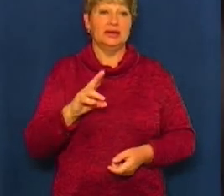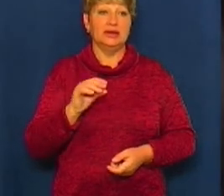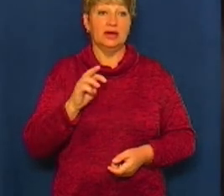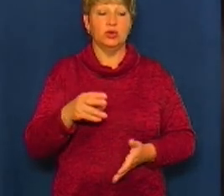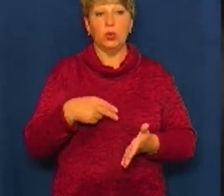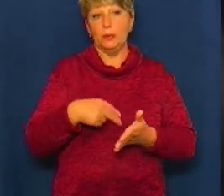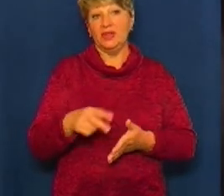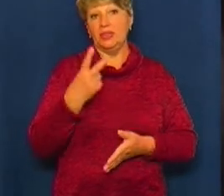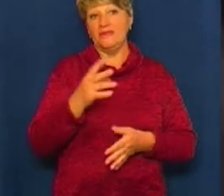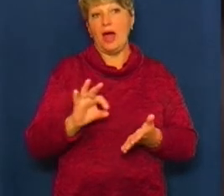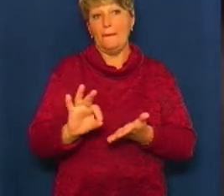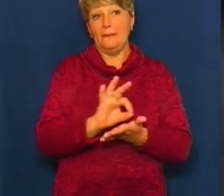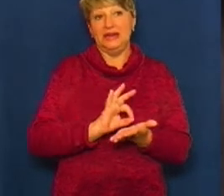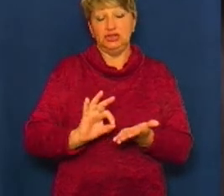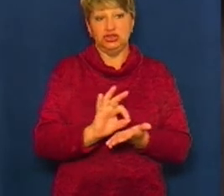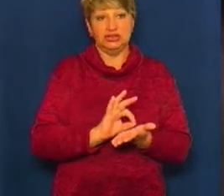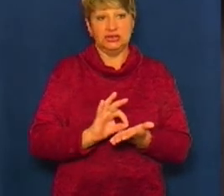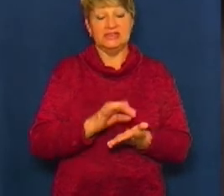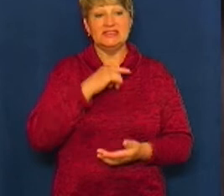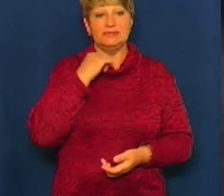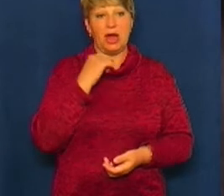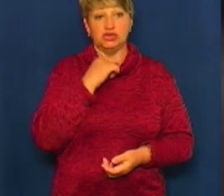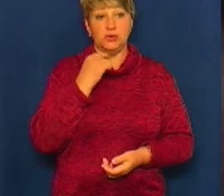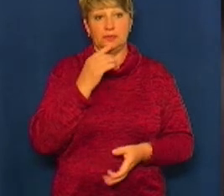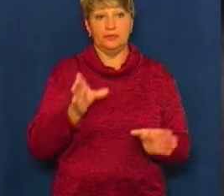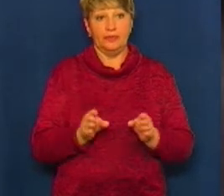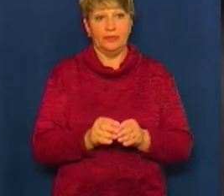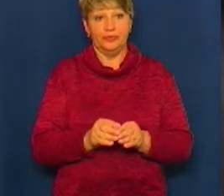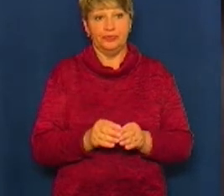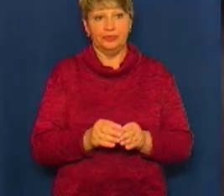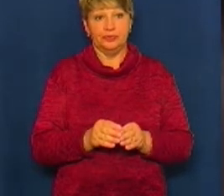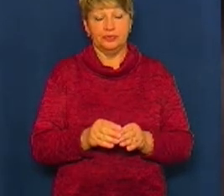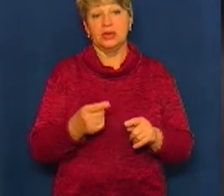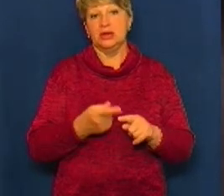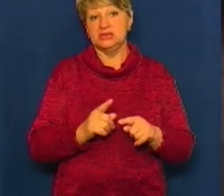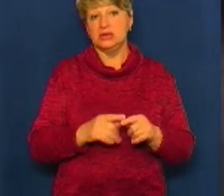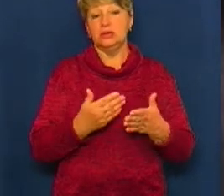2 блінчика з м'ясом. Це було десь близько